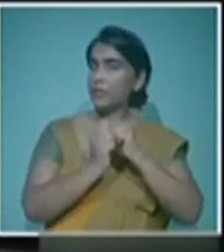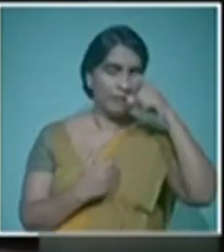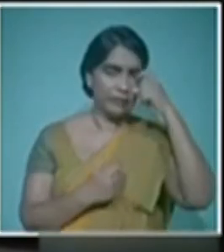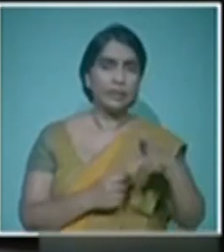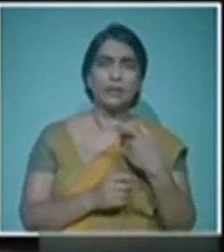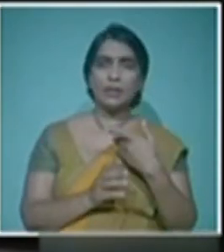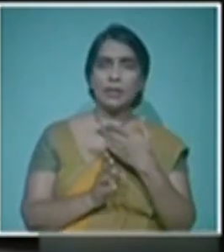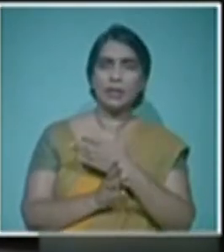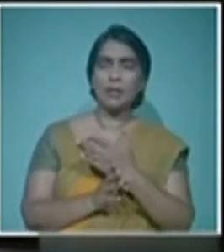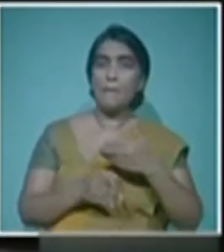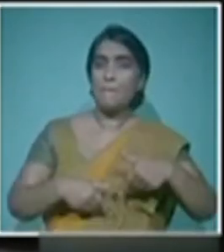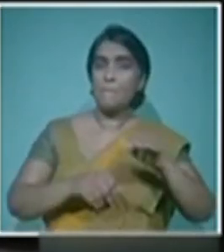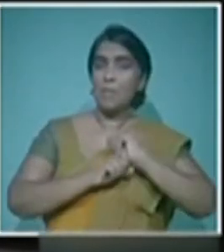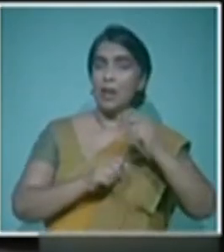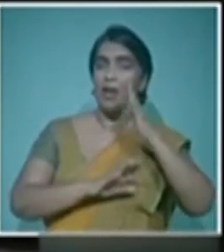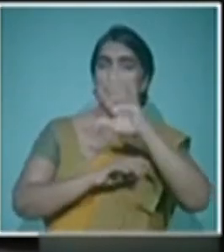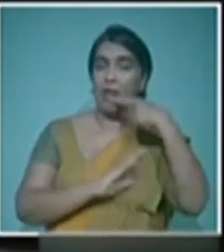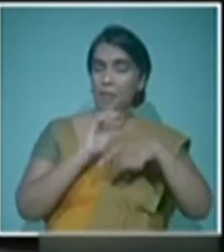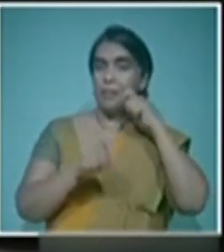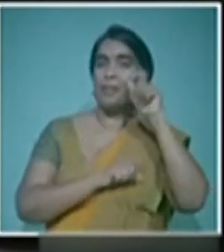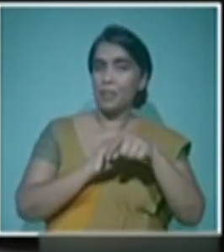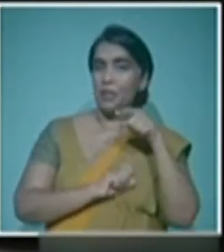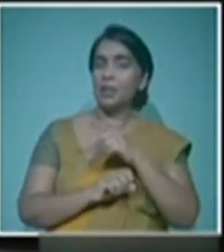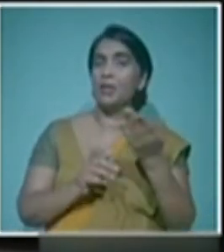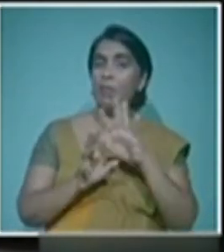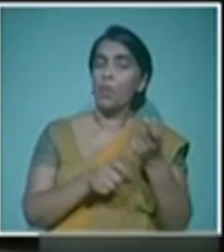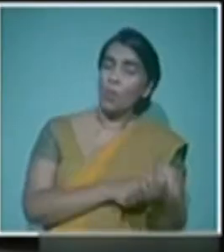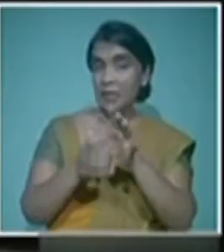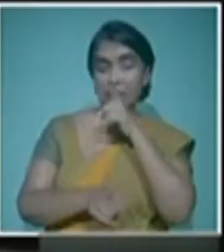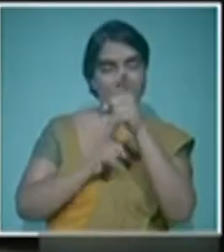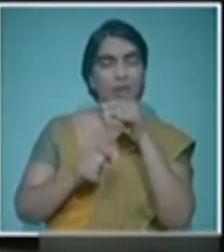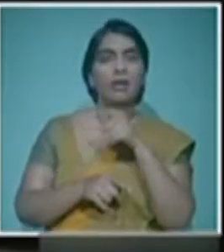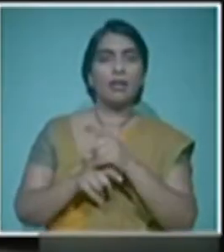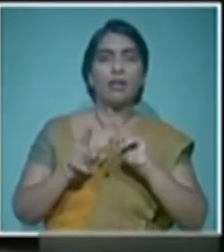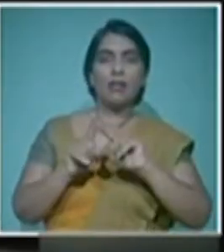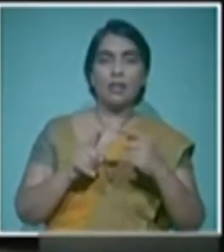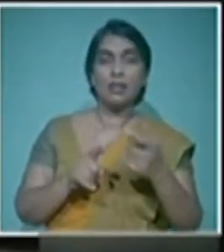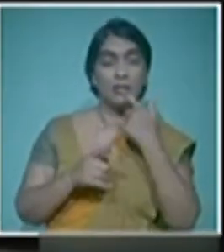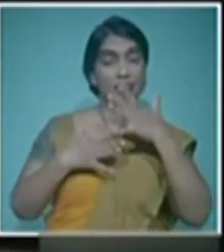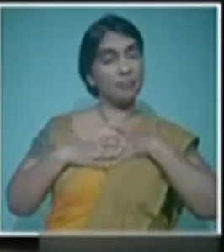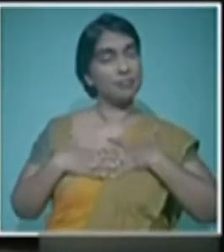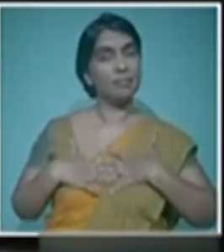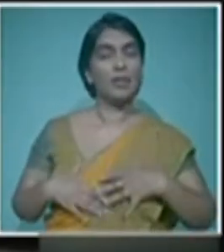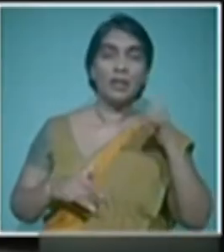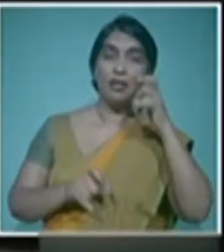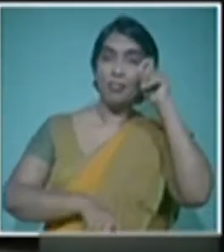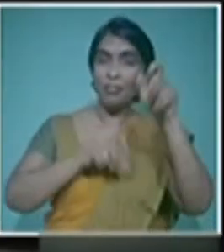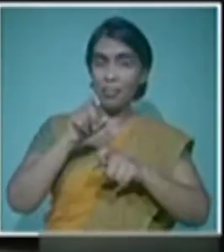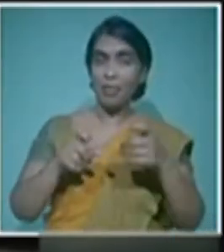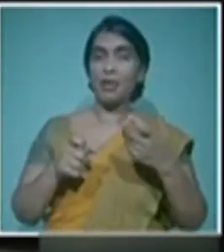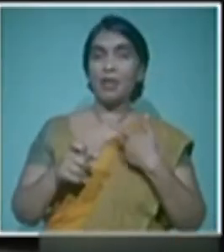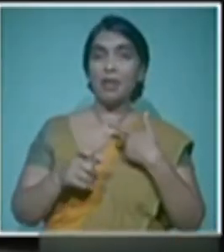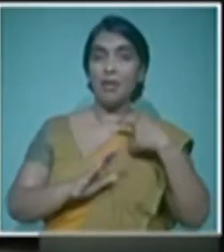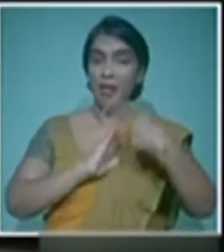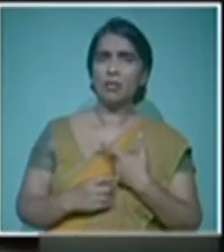නවත්තන්න. ඔබතුමා අපාරට බහලා අන්තිමට මිනිස්සු හූ කිව්වා. ඊළඟට ගල් මුගුරු වලින් ගහයි. අනිත් එක මේ සුදු පිරුවට ඇඳගත්තු සමහරක් අය මගේ